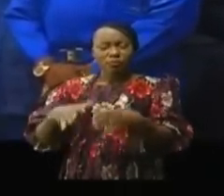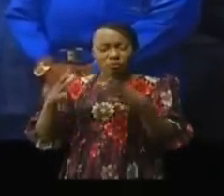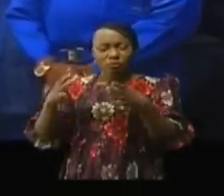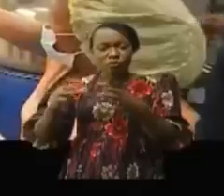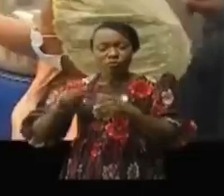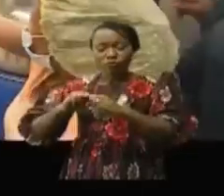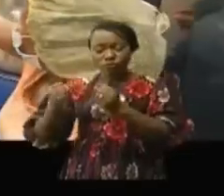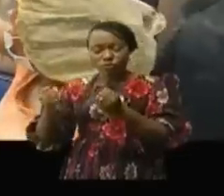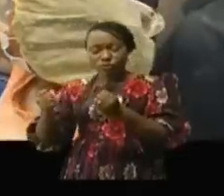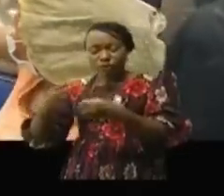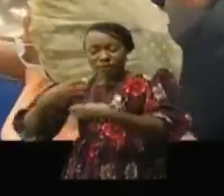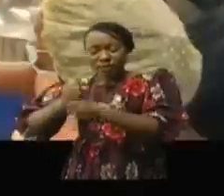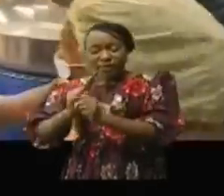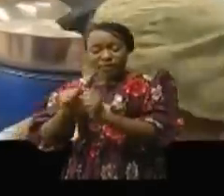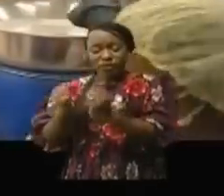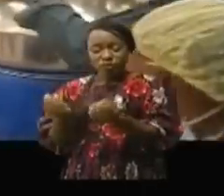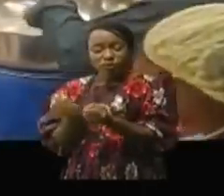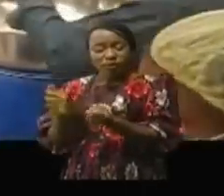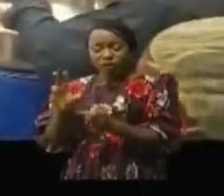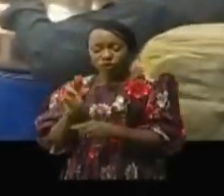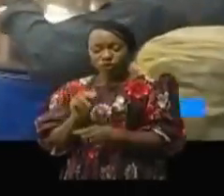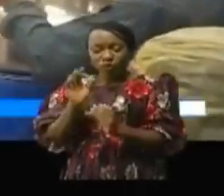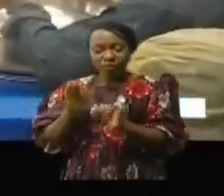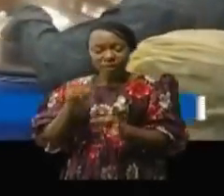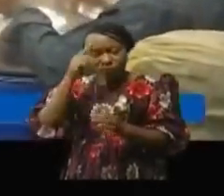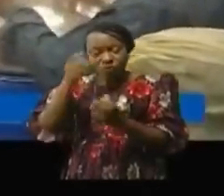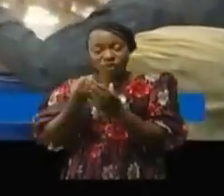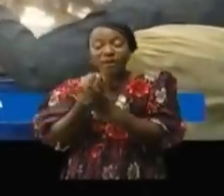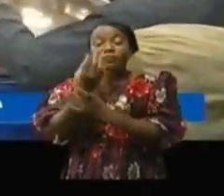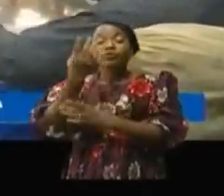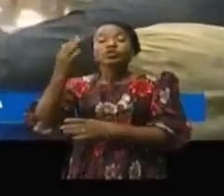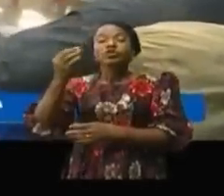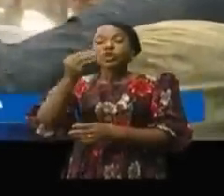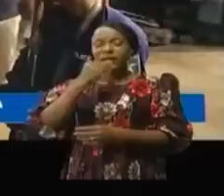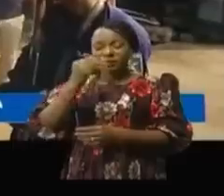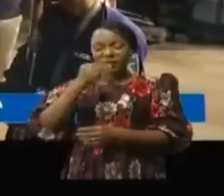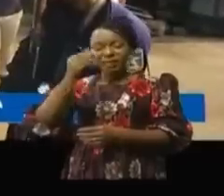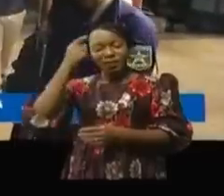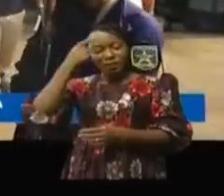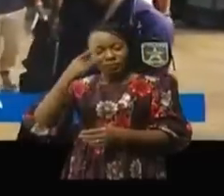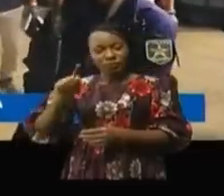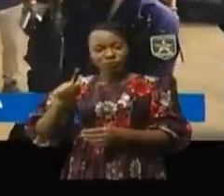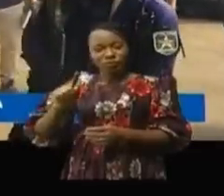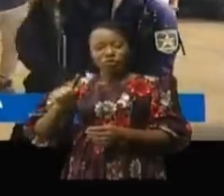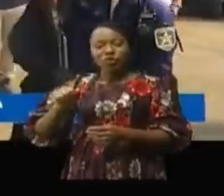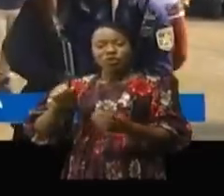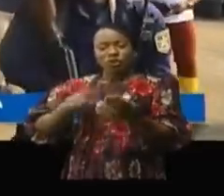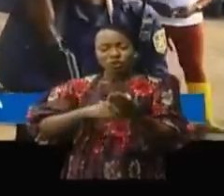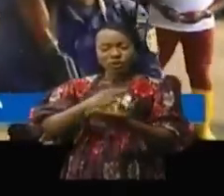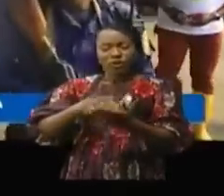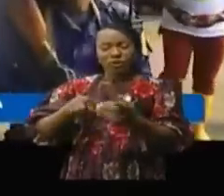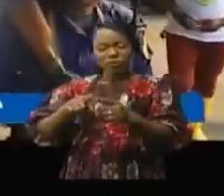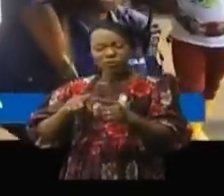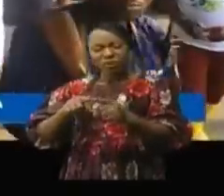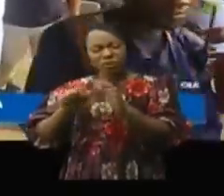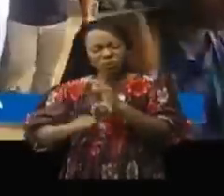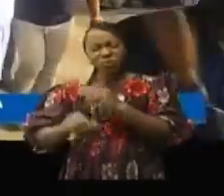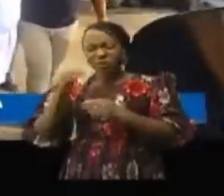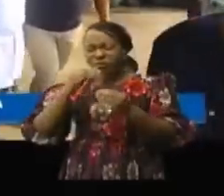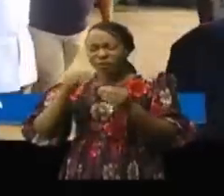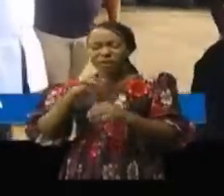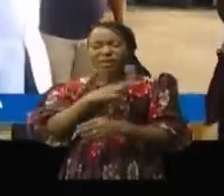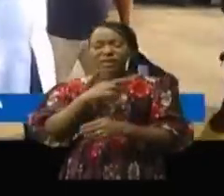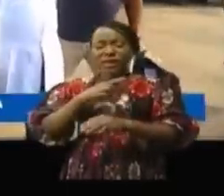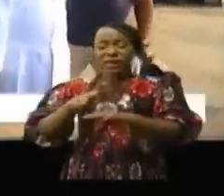création d'emplois, mais aussi et surtout de la production alimentaire pour signer l'éradication de la sous-alimentation en